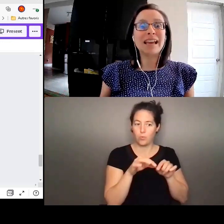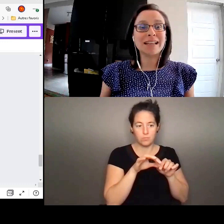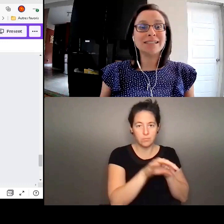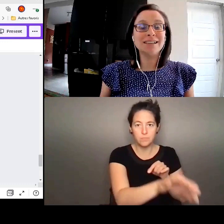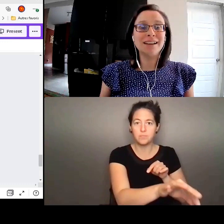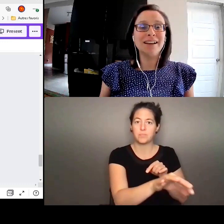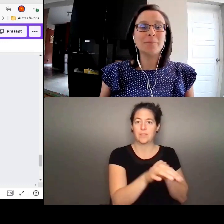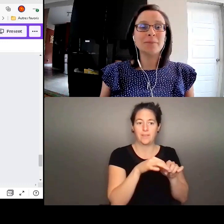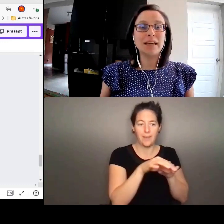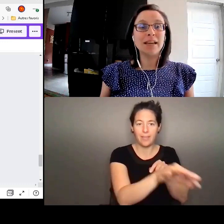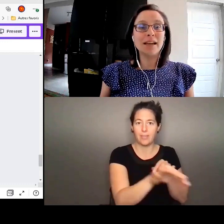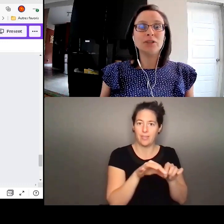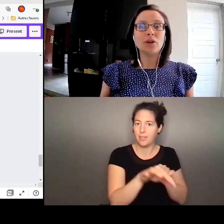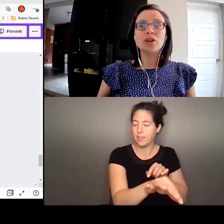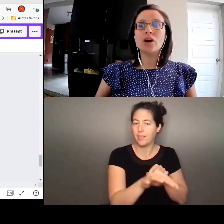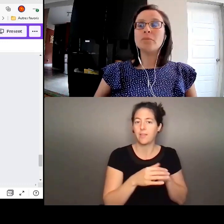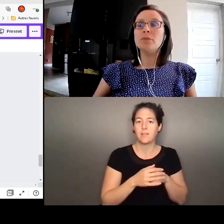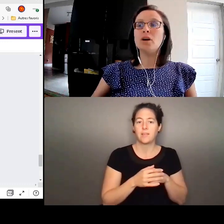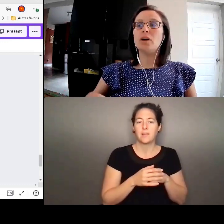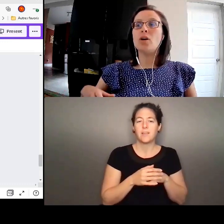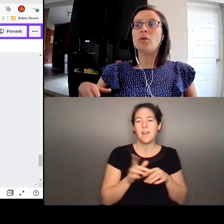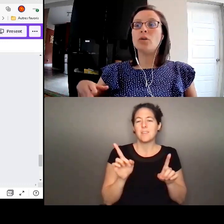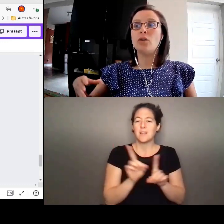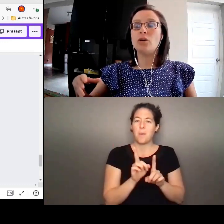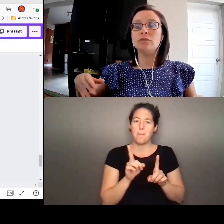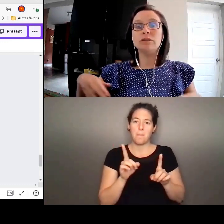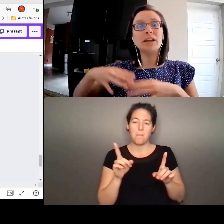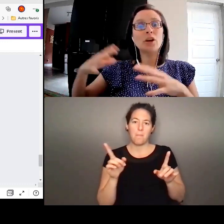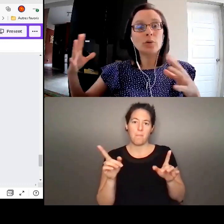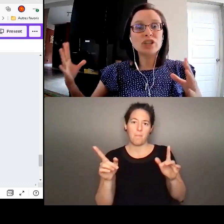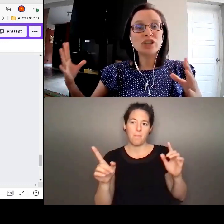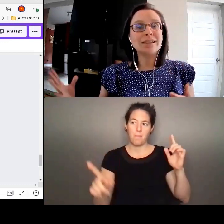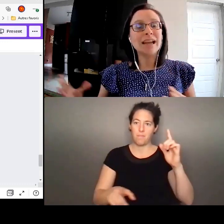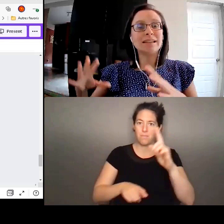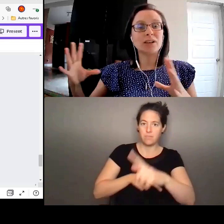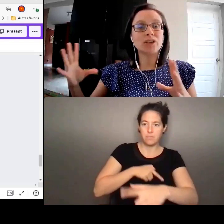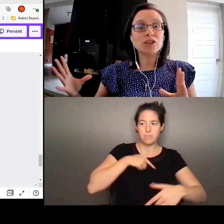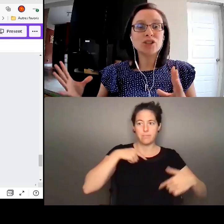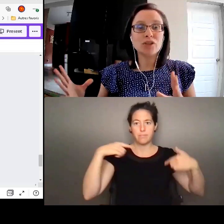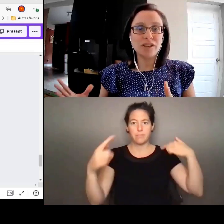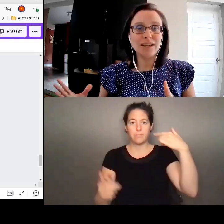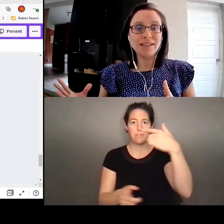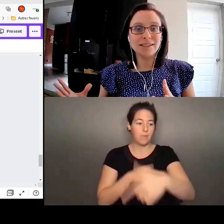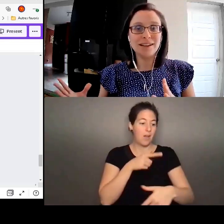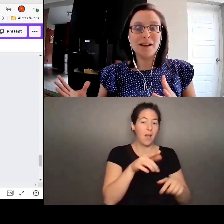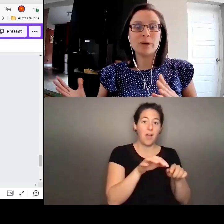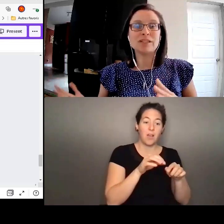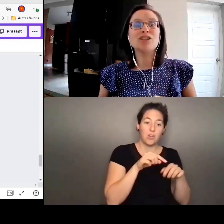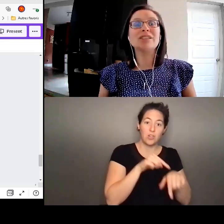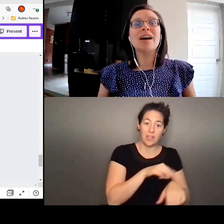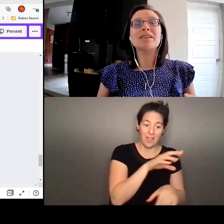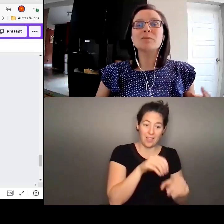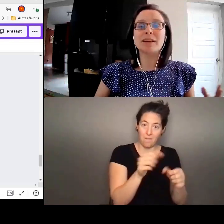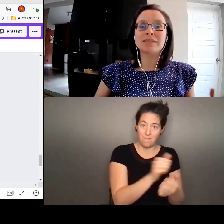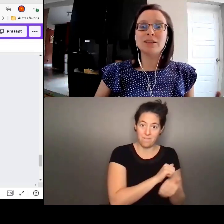des graines. OK? Donc, il y a comme dès que mon jardin intérieur se vide, parce que